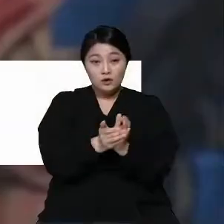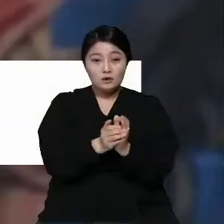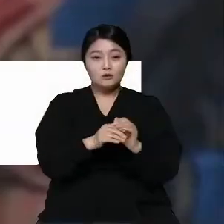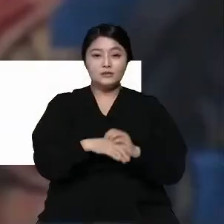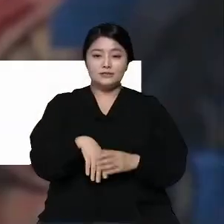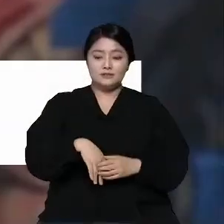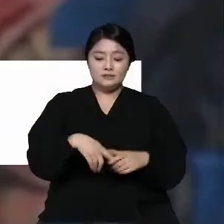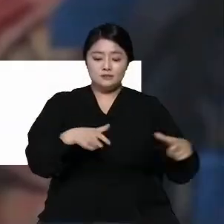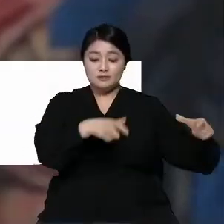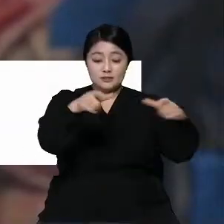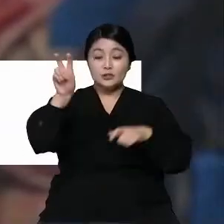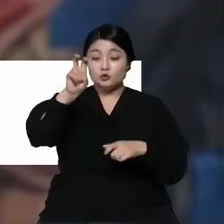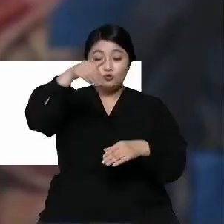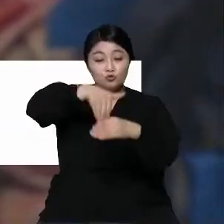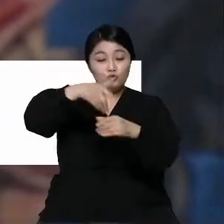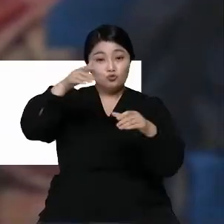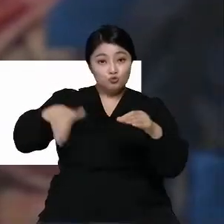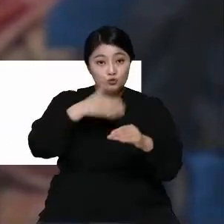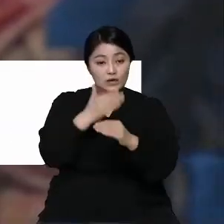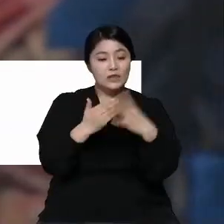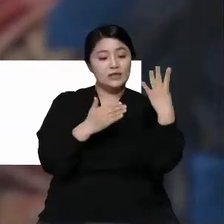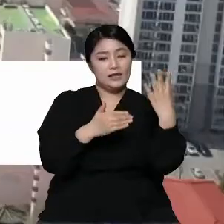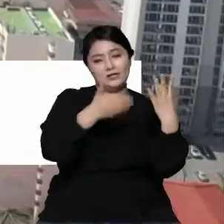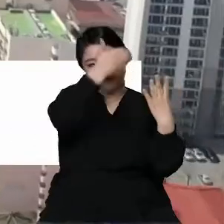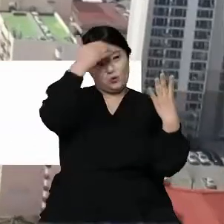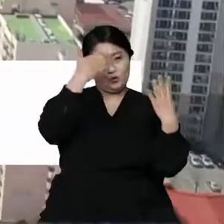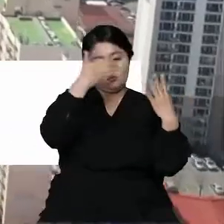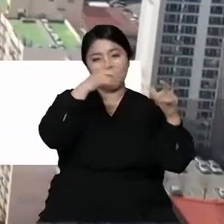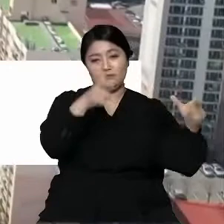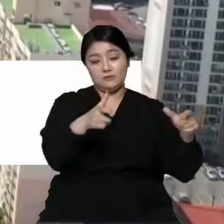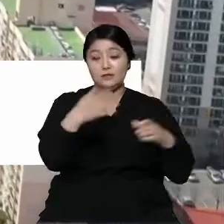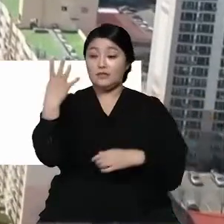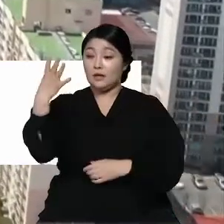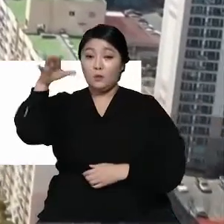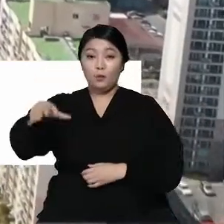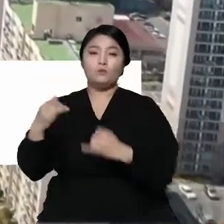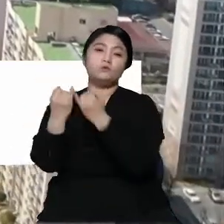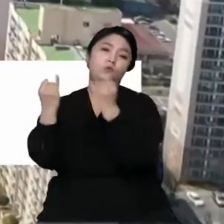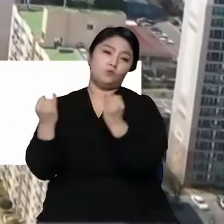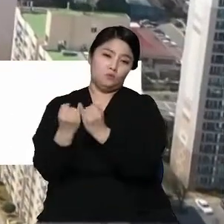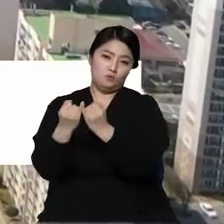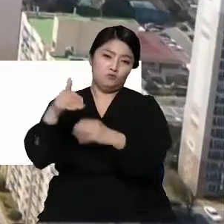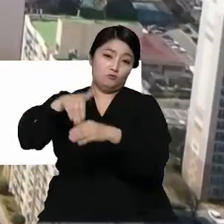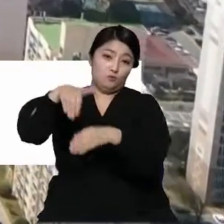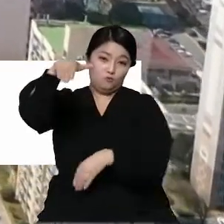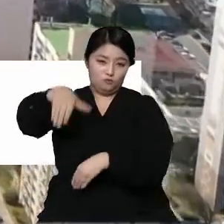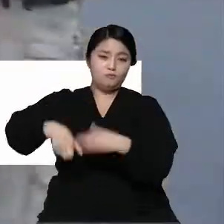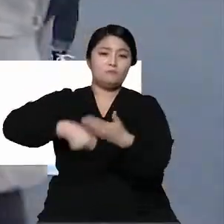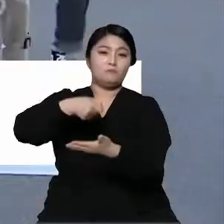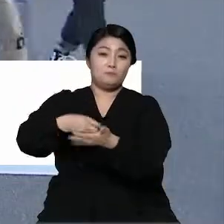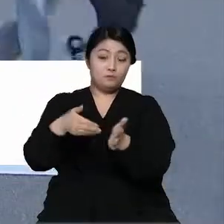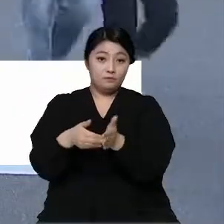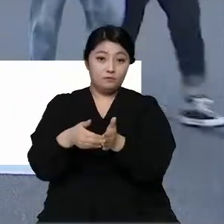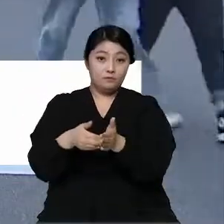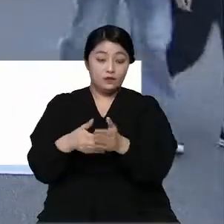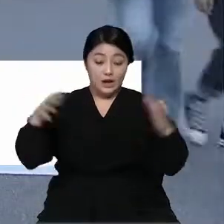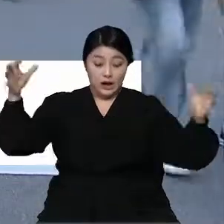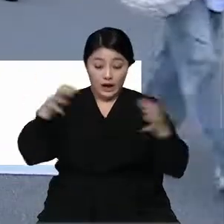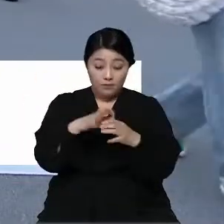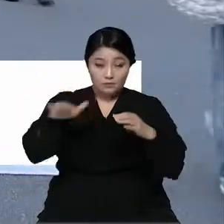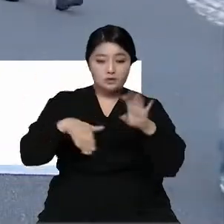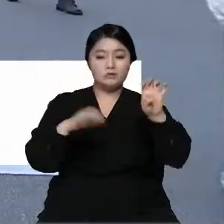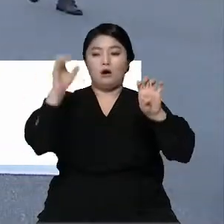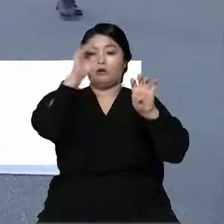20개 광역의원 선거구 가운데 4곳은 청년 선거구, 4곳은 여성 선거구로 정했습니다. 전체 선거구